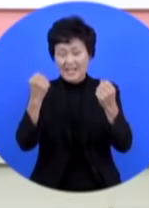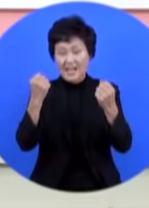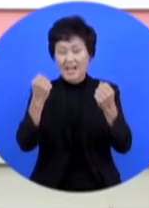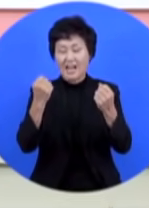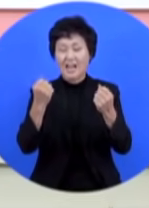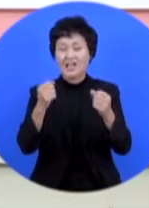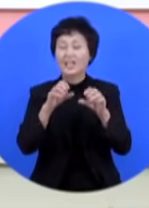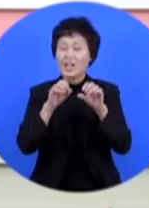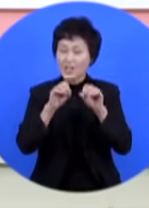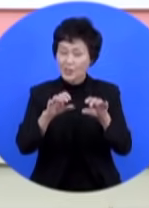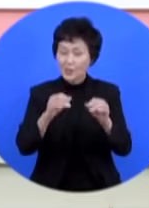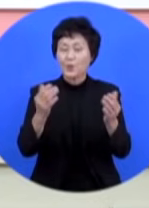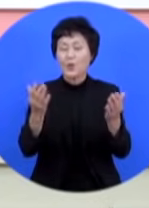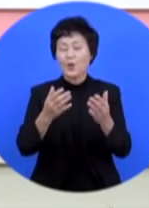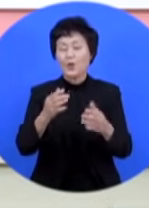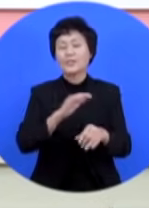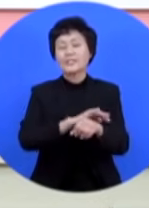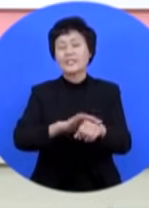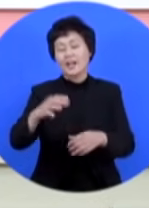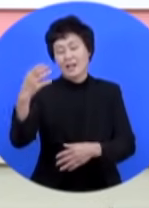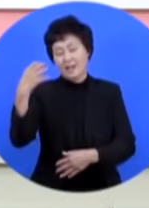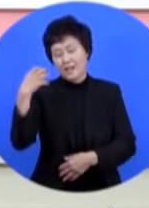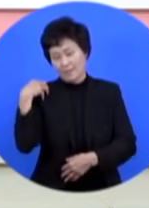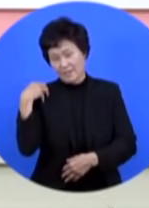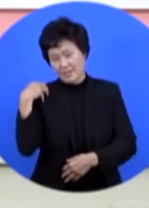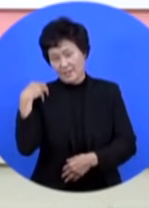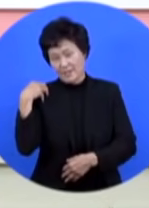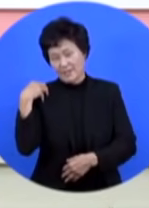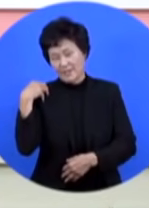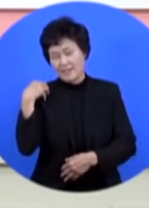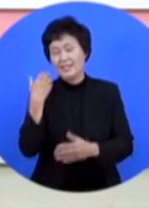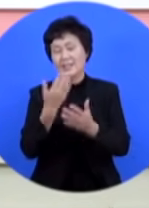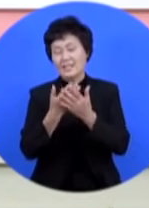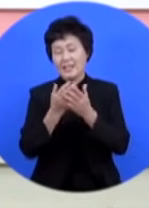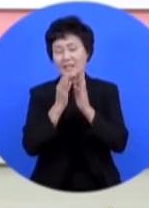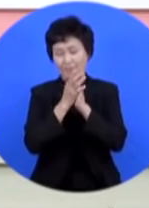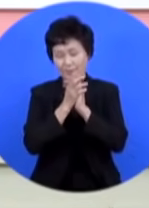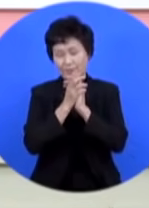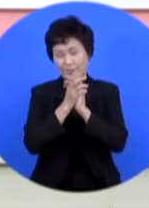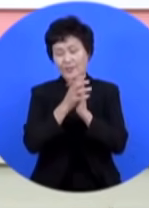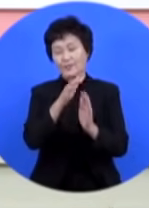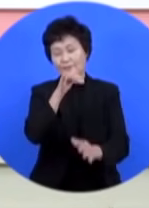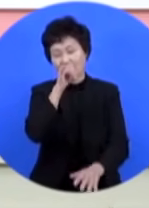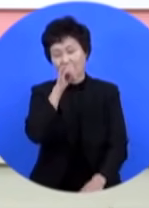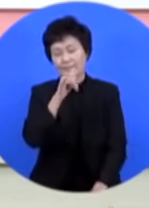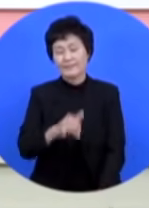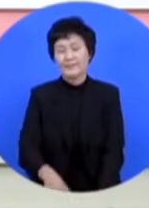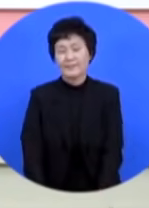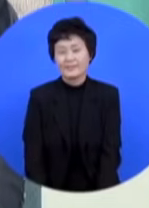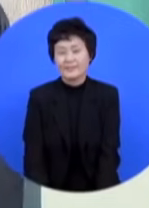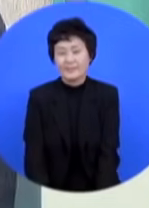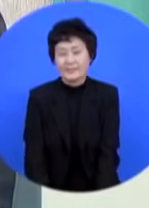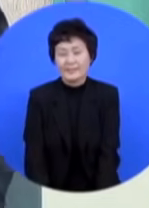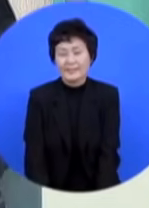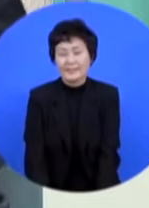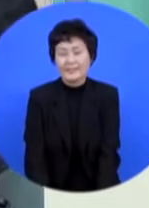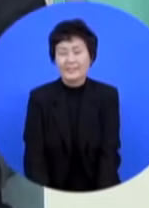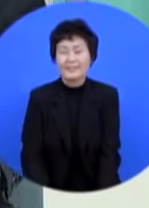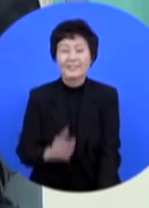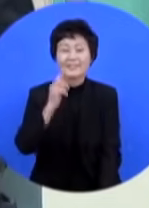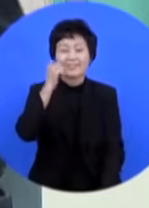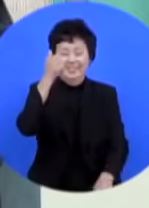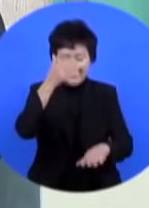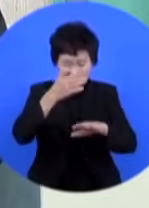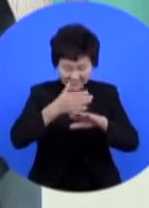사역을 감당할 수 있게 주시도록 그렇게 기도하고 있습니다. 네. 예. 네. 감사합니다. 목사님